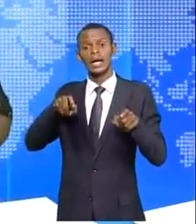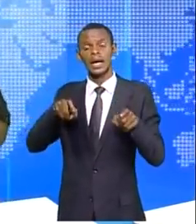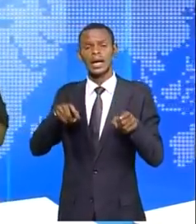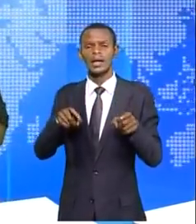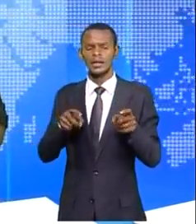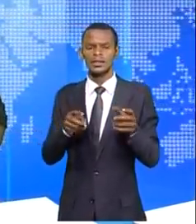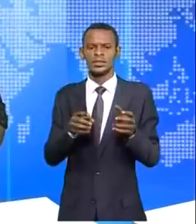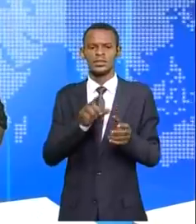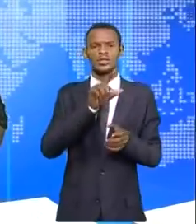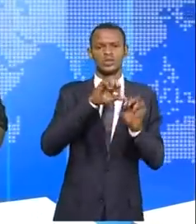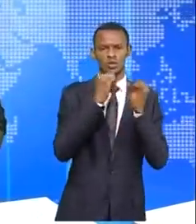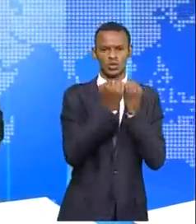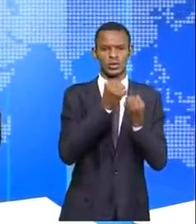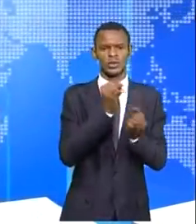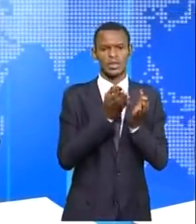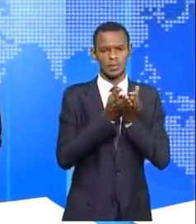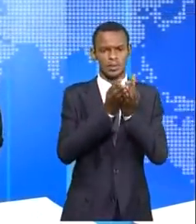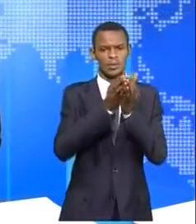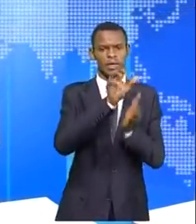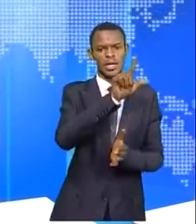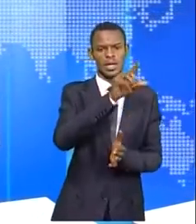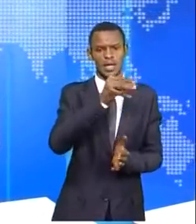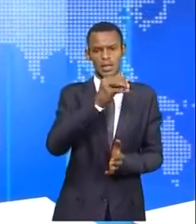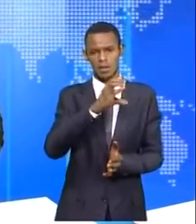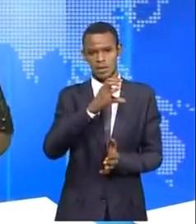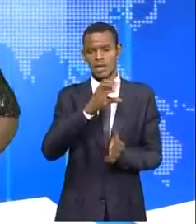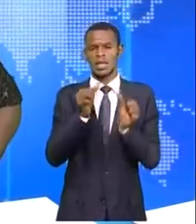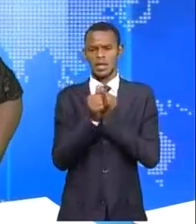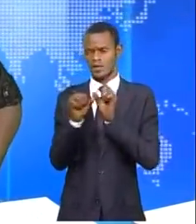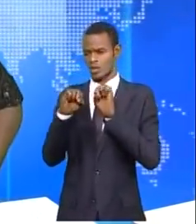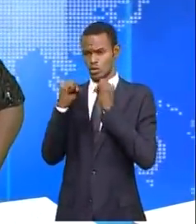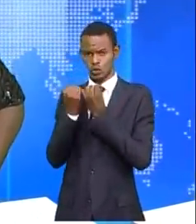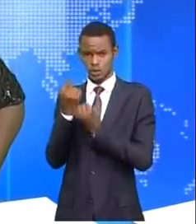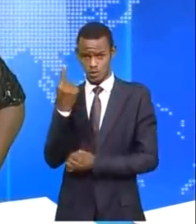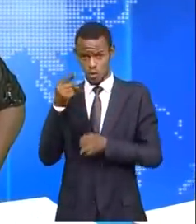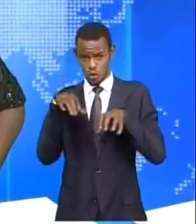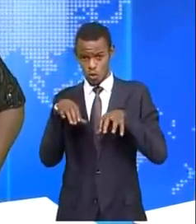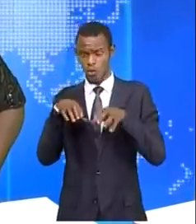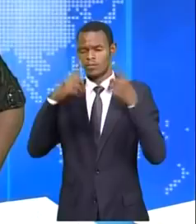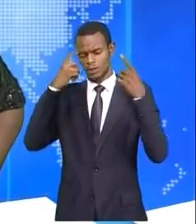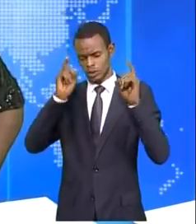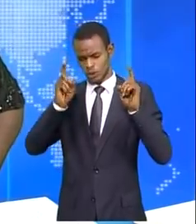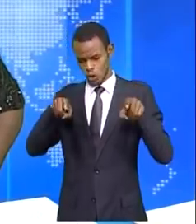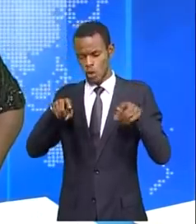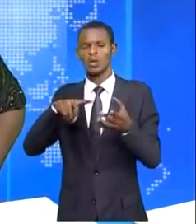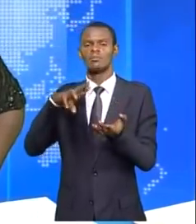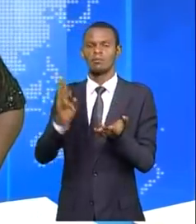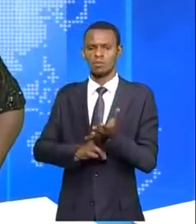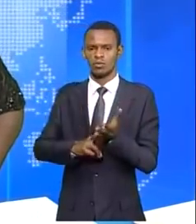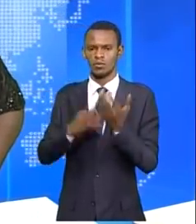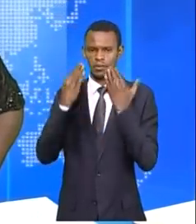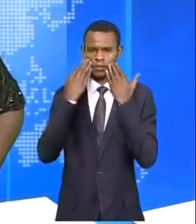du congo ont signé cet accord de partenariat pour matérialiser ce projet plus de détails avec